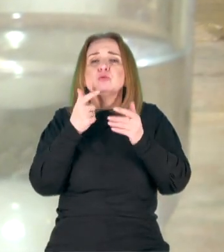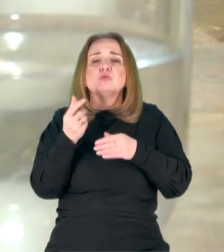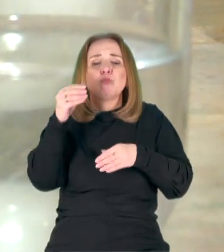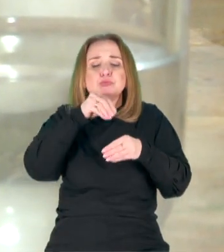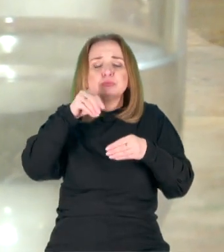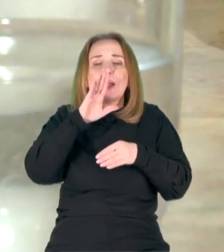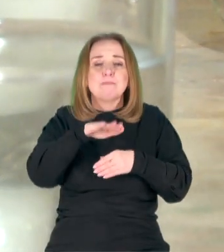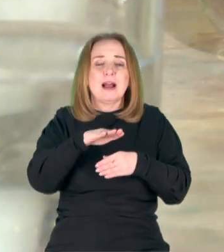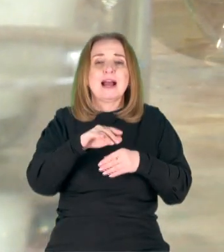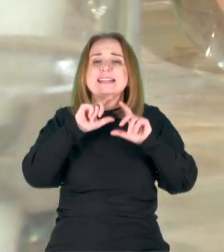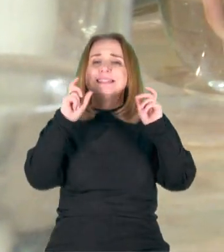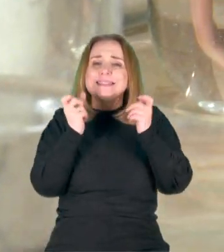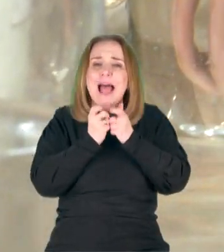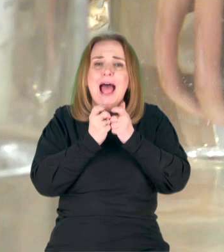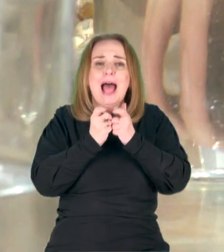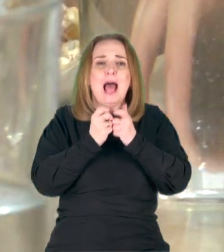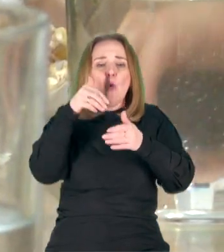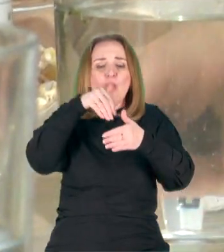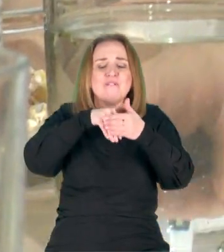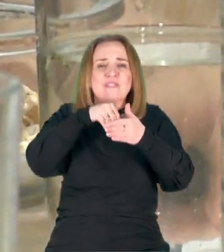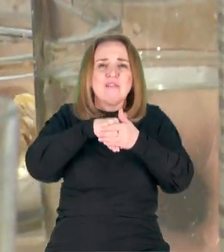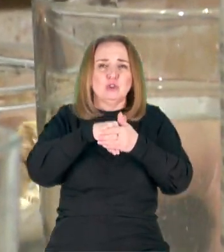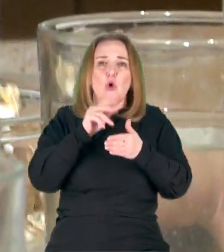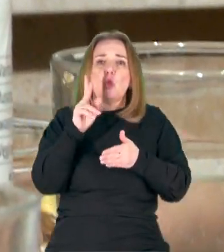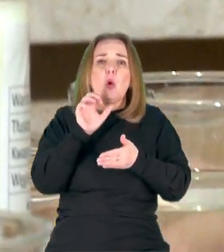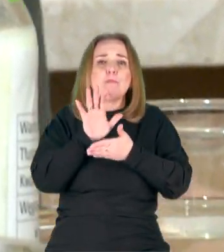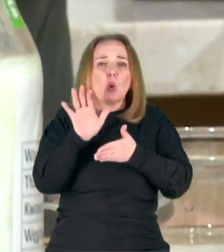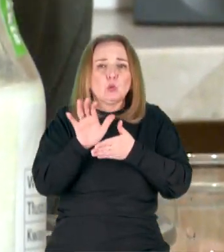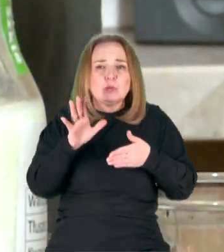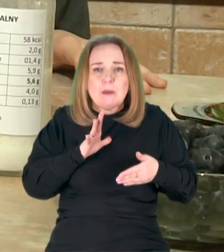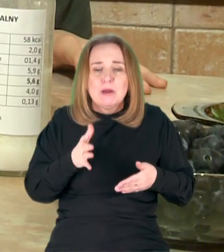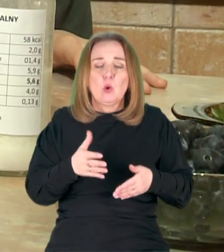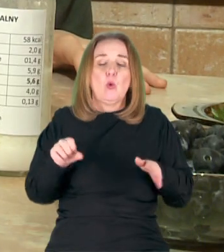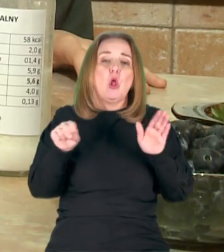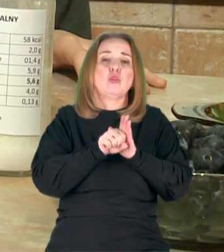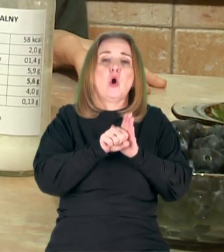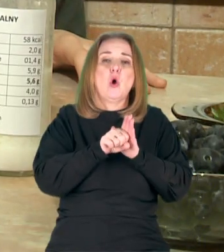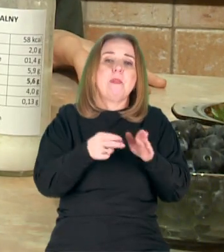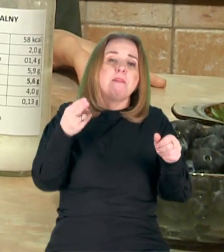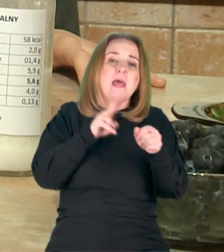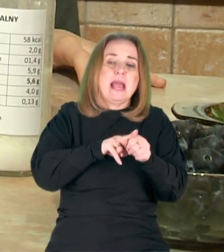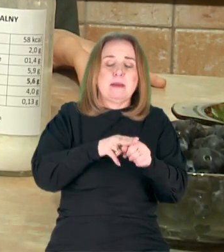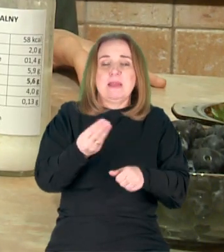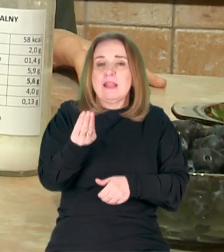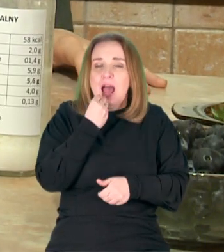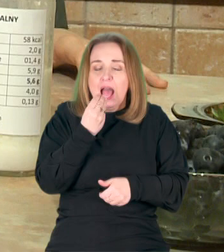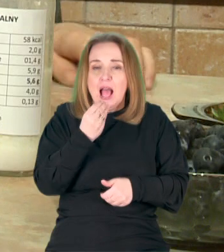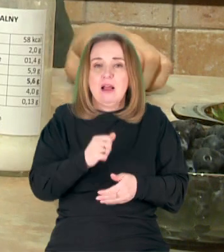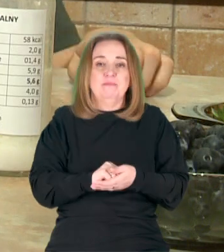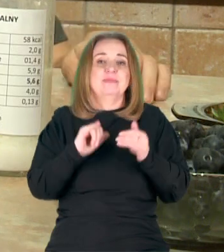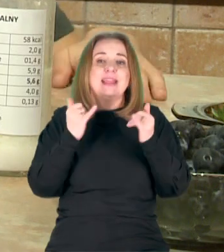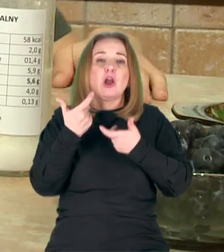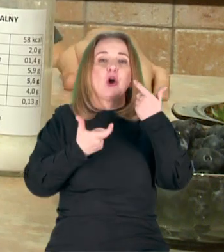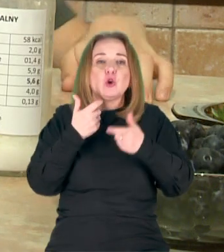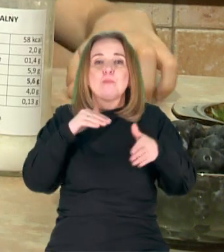to co znajduje się w żywności, to jest tak zwany wykaz składników. Kto wyprodukował tę żywność, do kiedy można ją